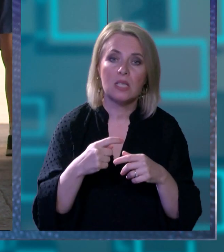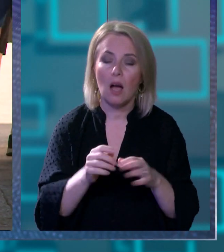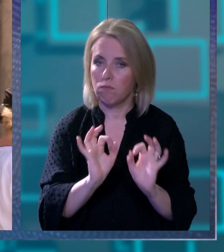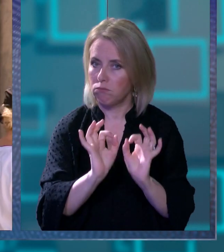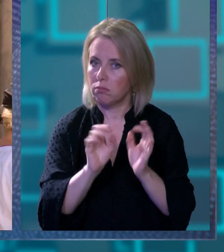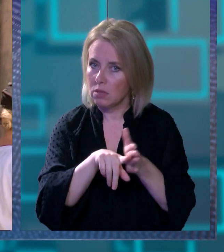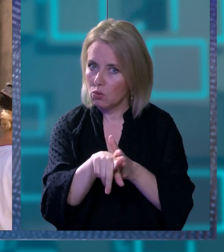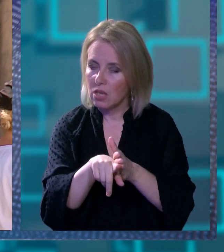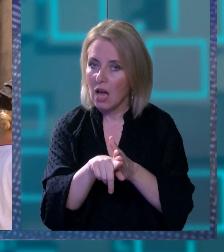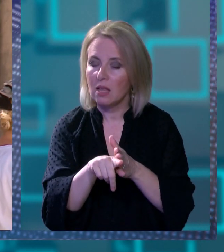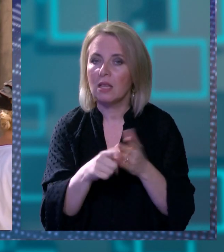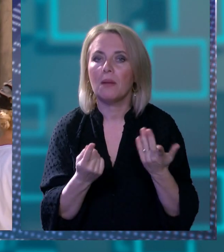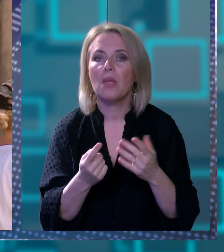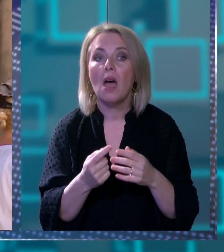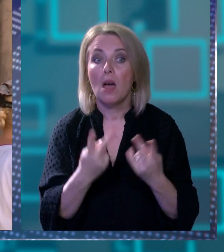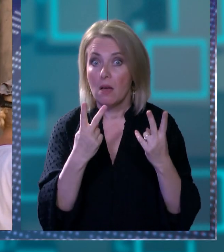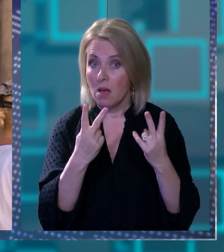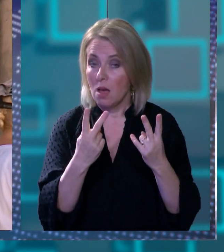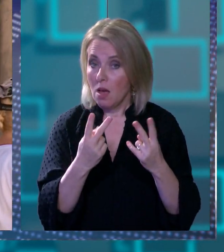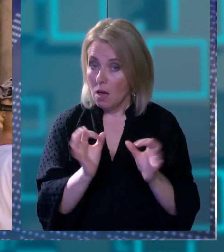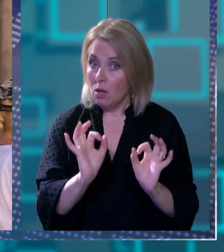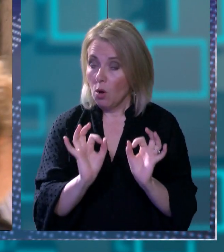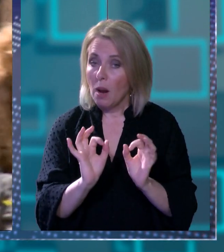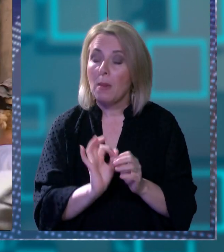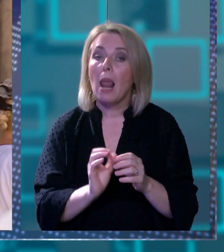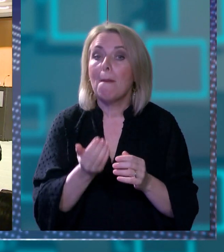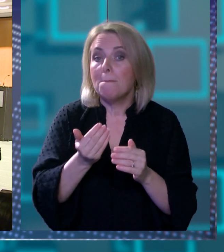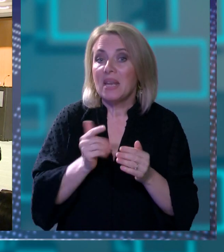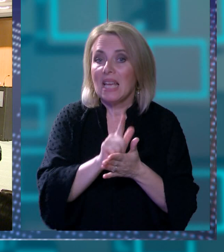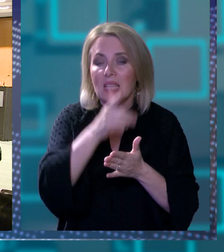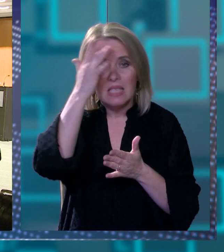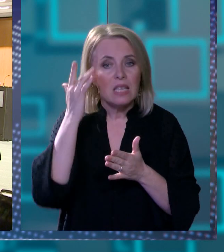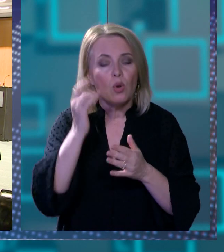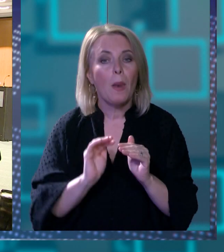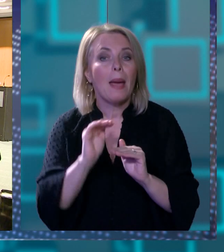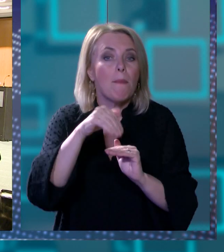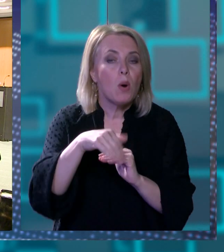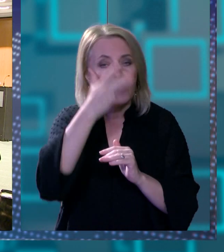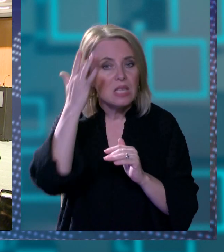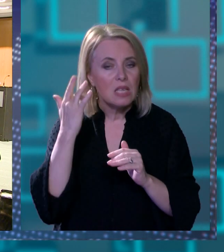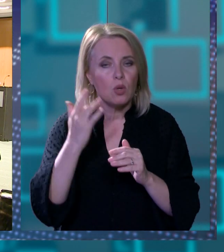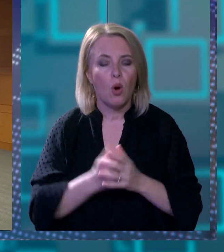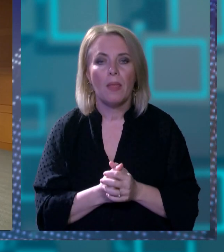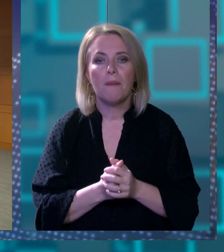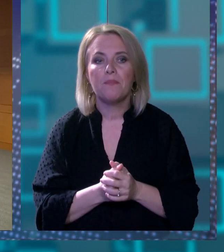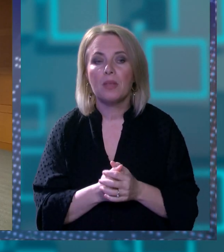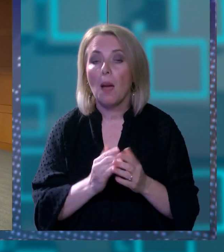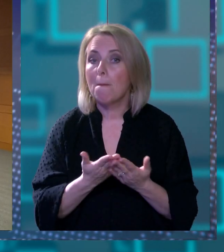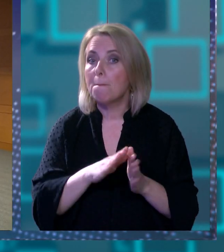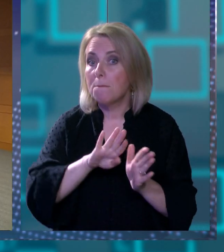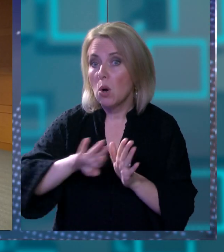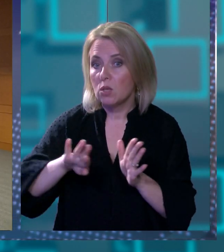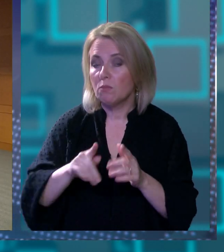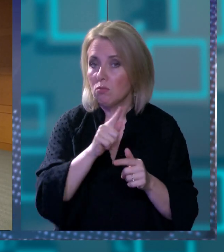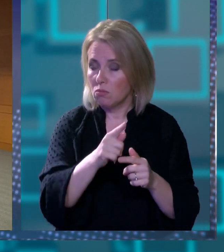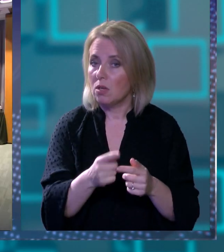godinom. Naglasak je stavljen na pred i po sezonu u kojima je rast puno primjetniji, ali na sve poželjniji aktivni turizam. Posebno se time